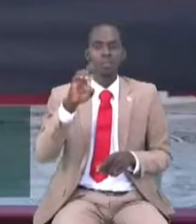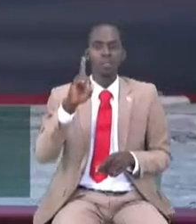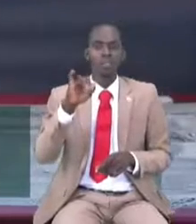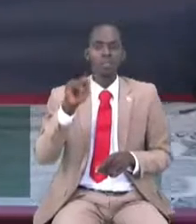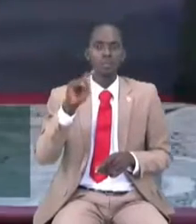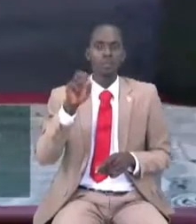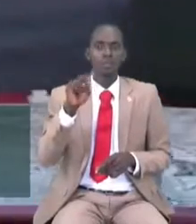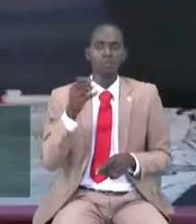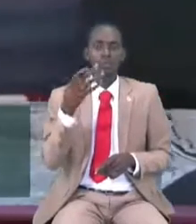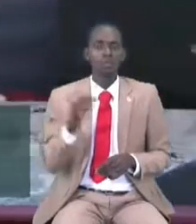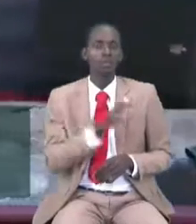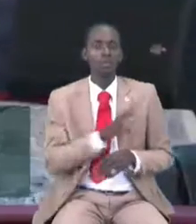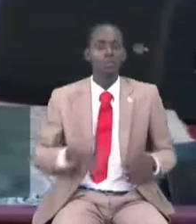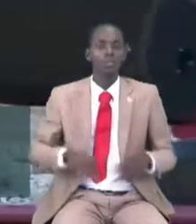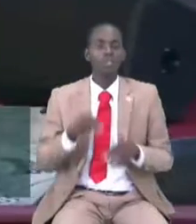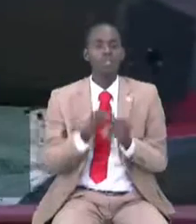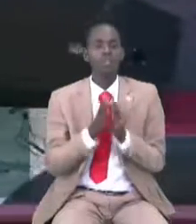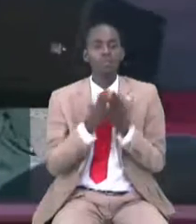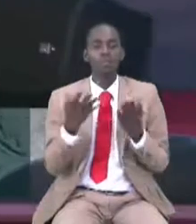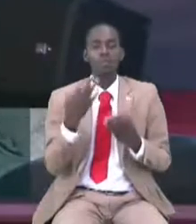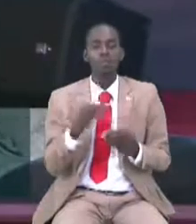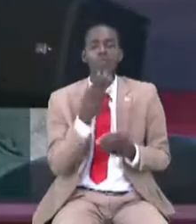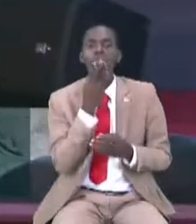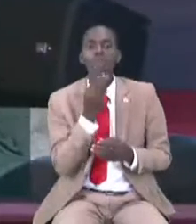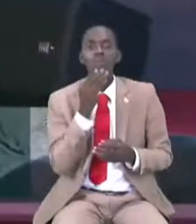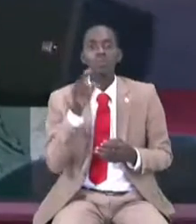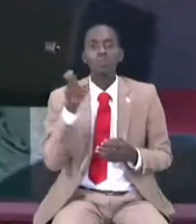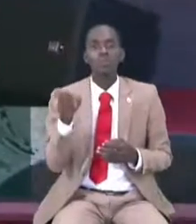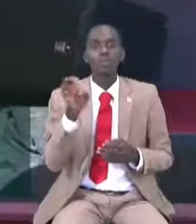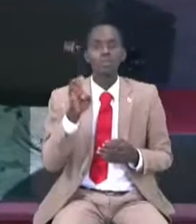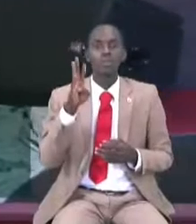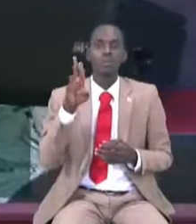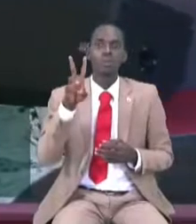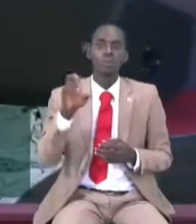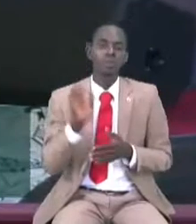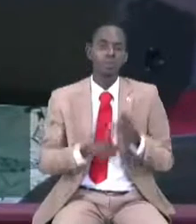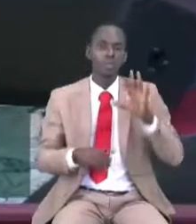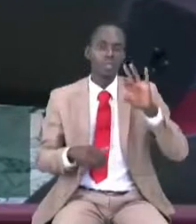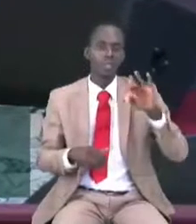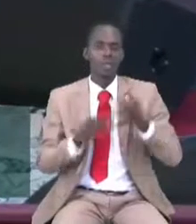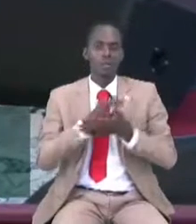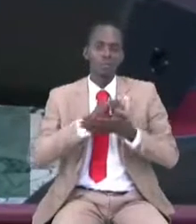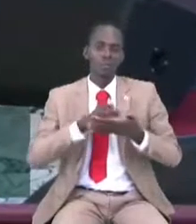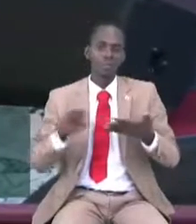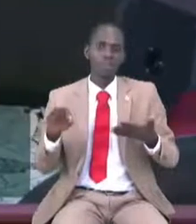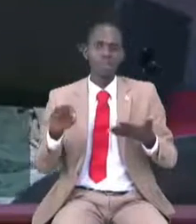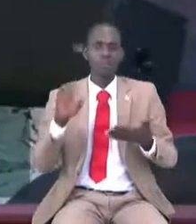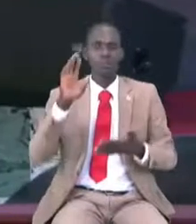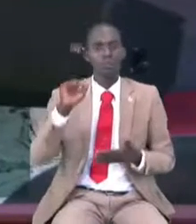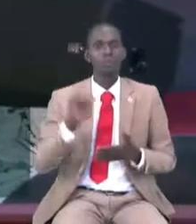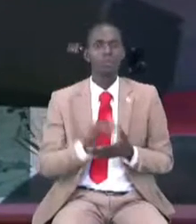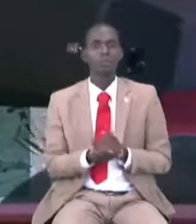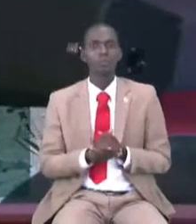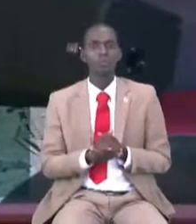verset 15. Hébreux, chapitre 9, verset 15. Et c'est pour cela qu'il est le